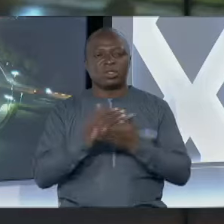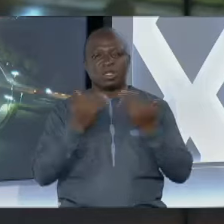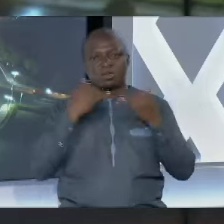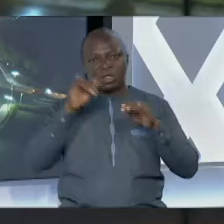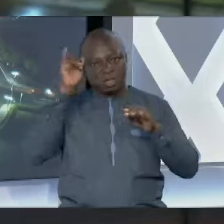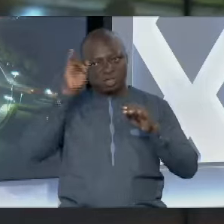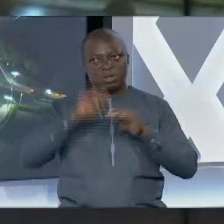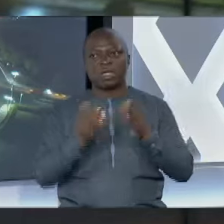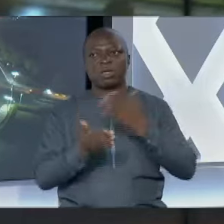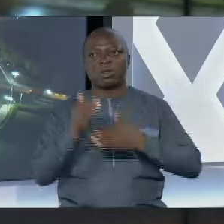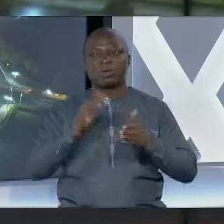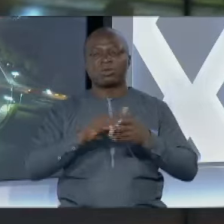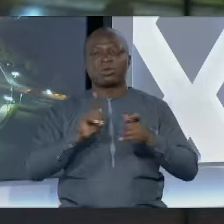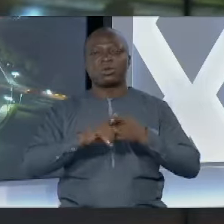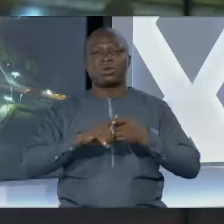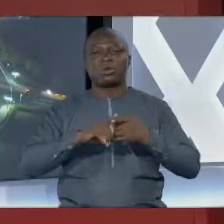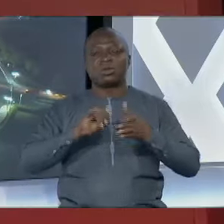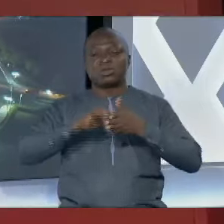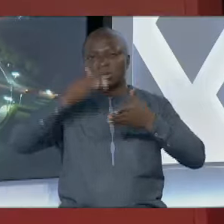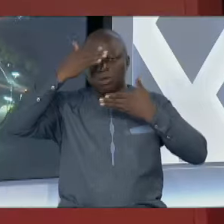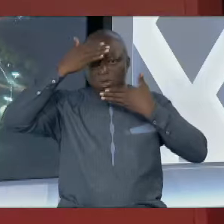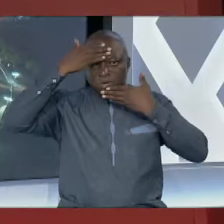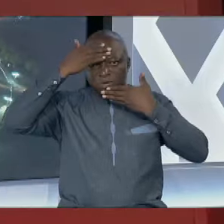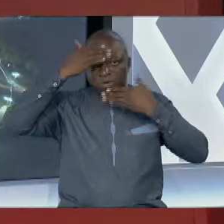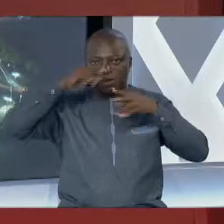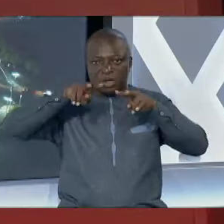de retour de Casablanca.